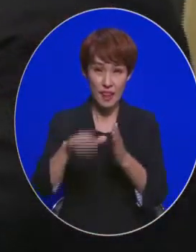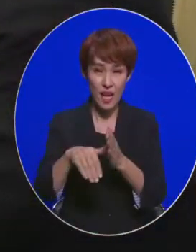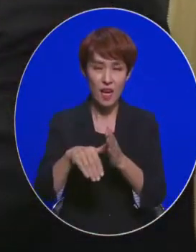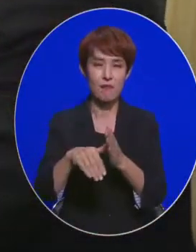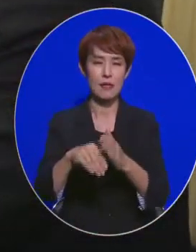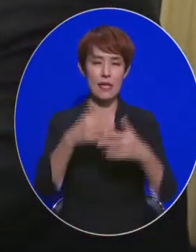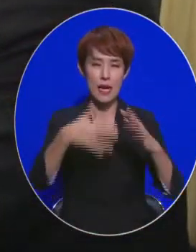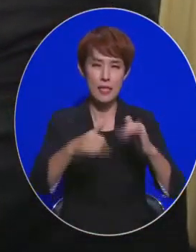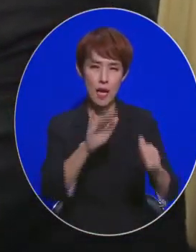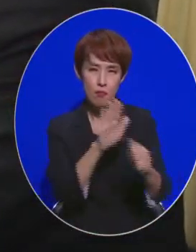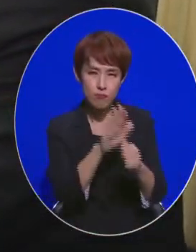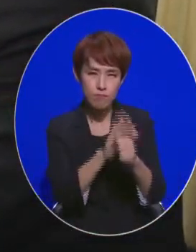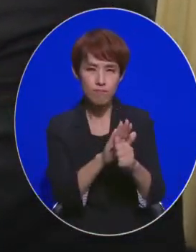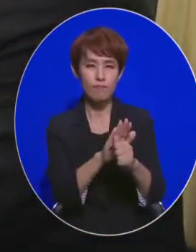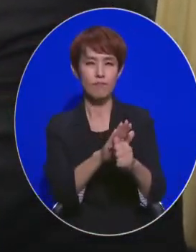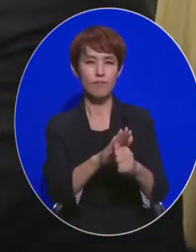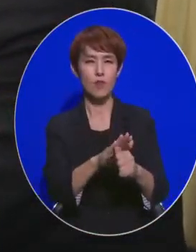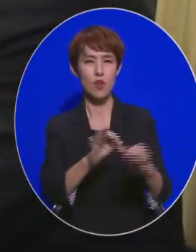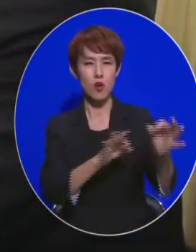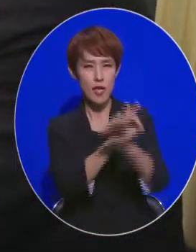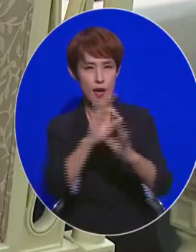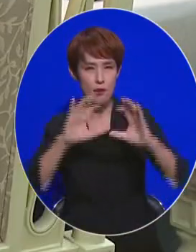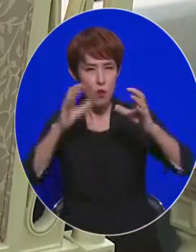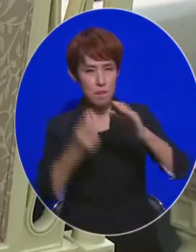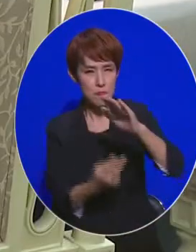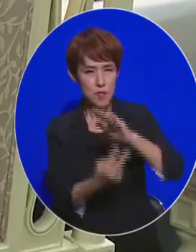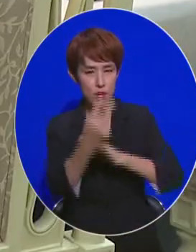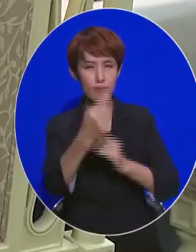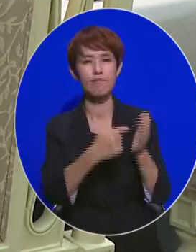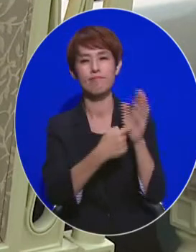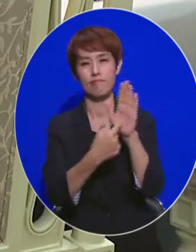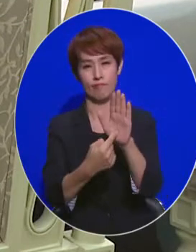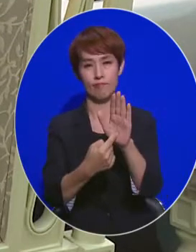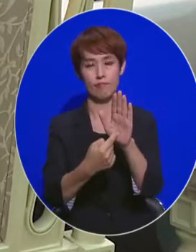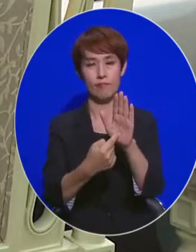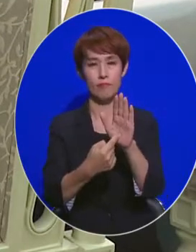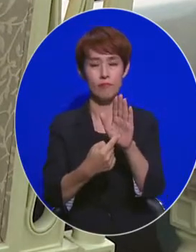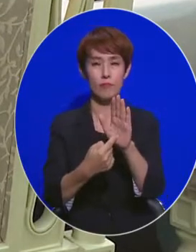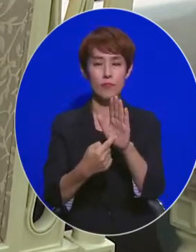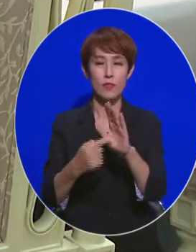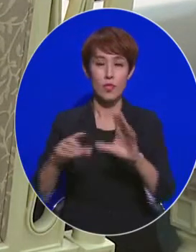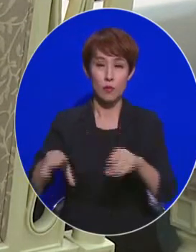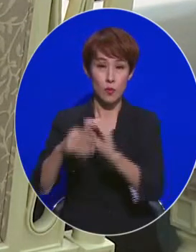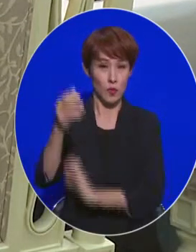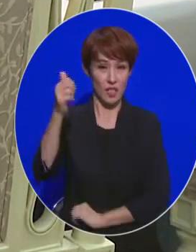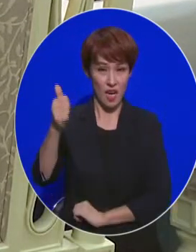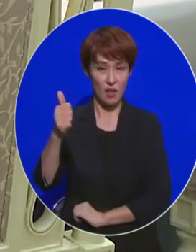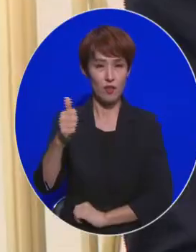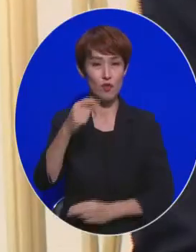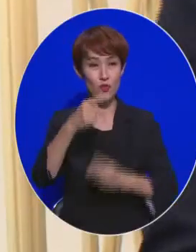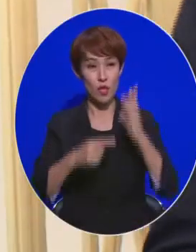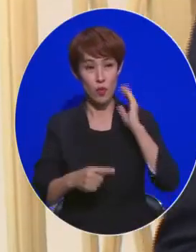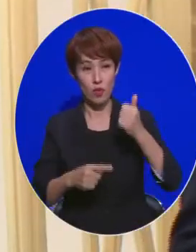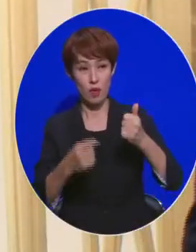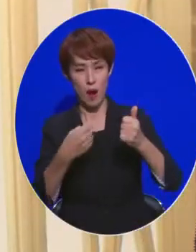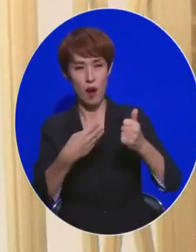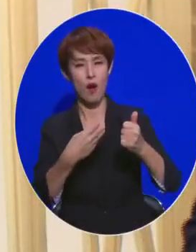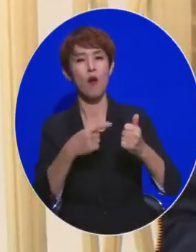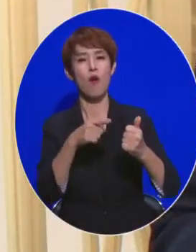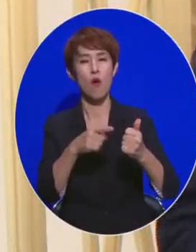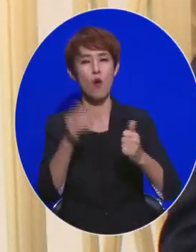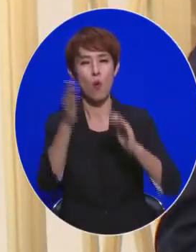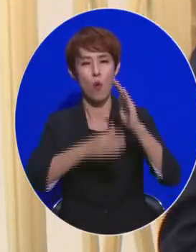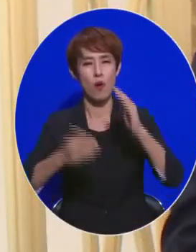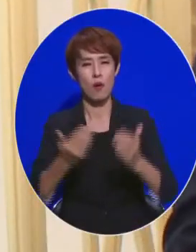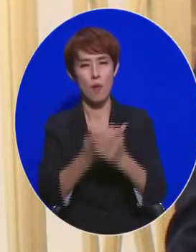약자 복지, 약자 경제의 글로벌 비전을 다시 한번 강조했고, 구테레시 총장은 윤 대통령이 언급한 ODA,